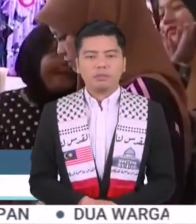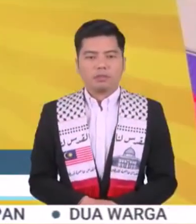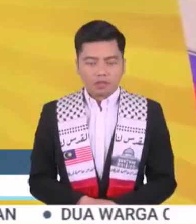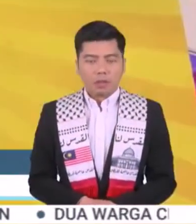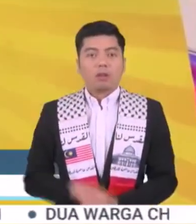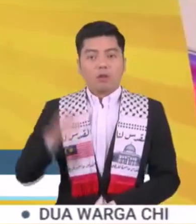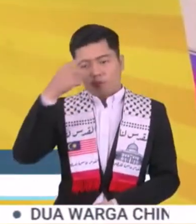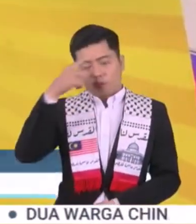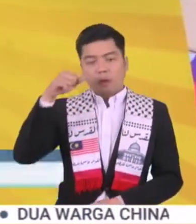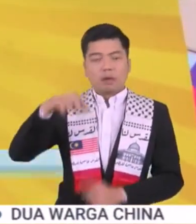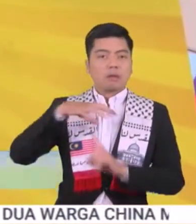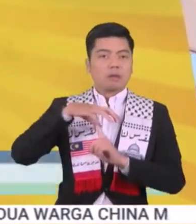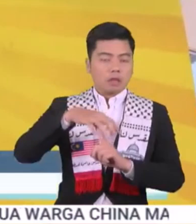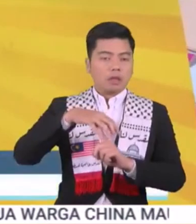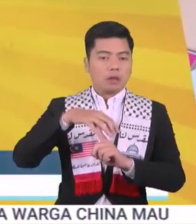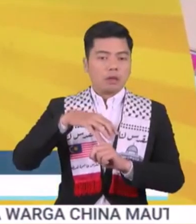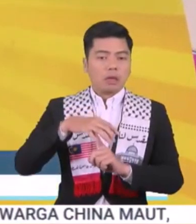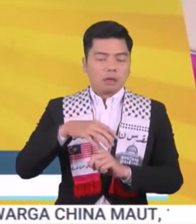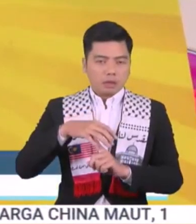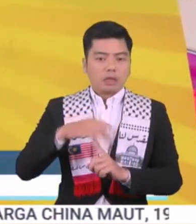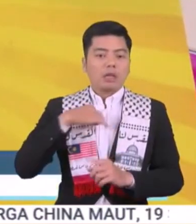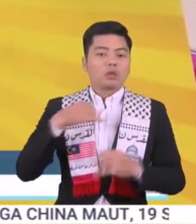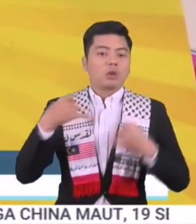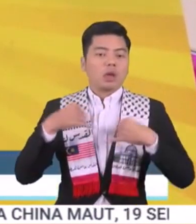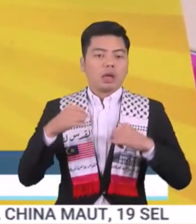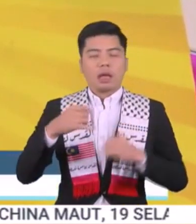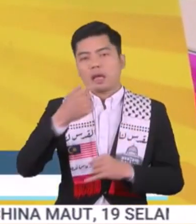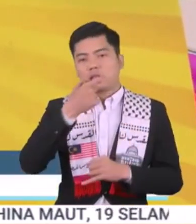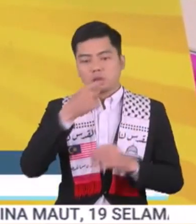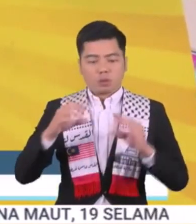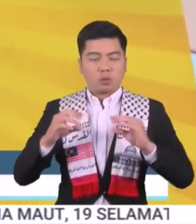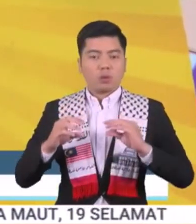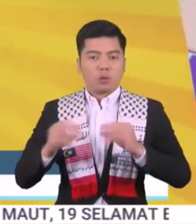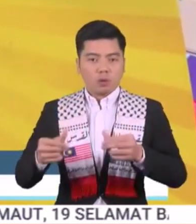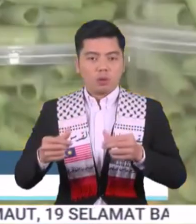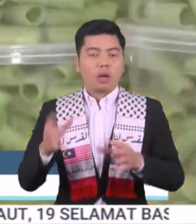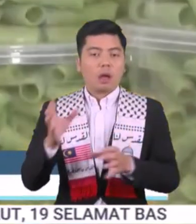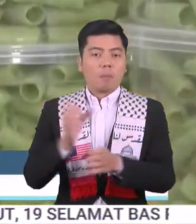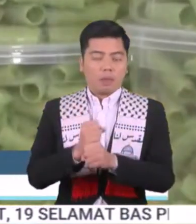biskut gulung. Anak saya dapat pinjaman daripada Tekun berjumlah